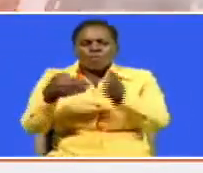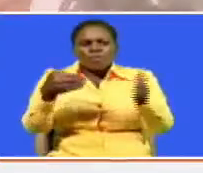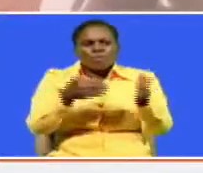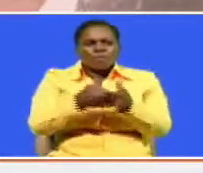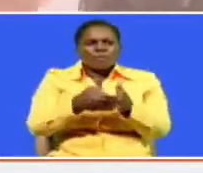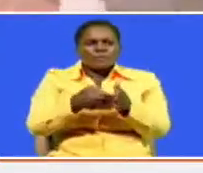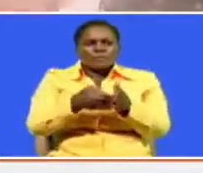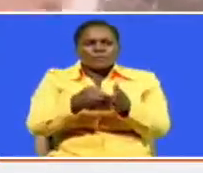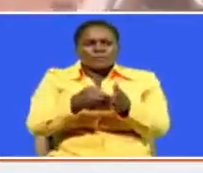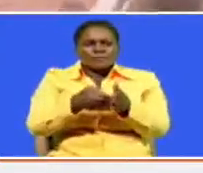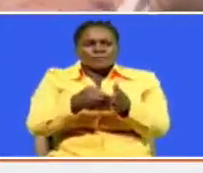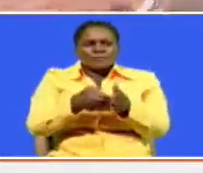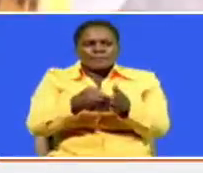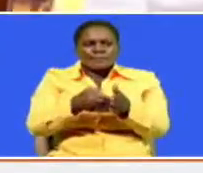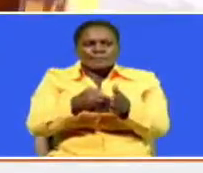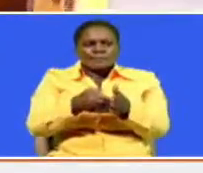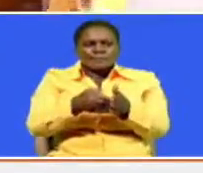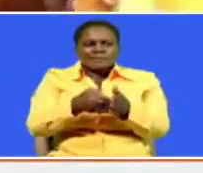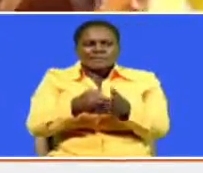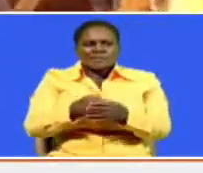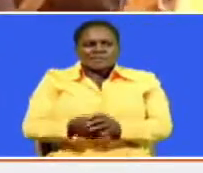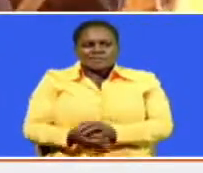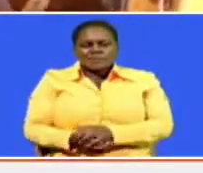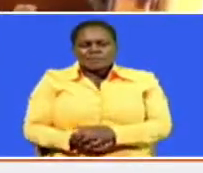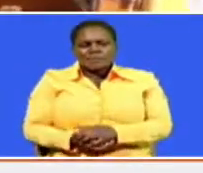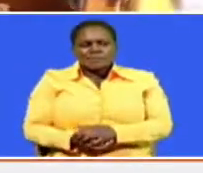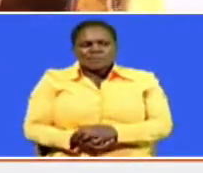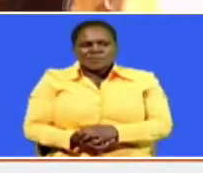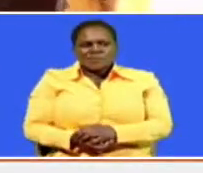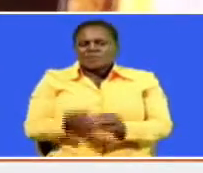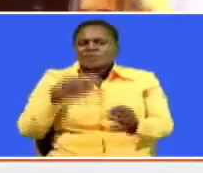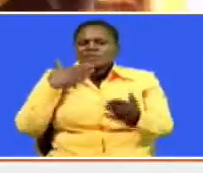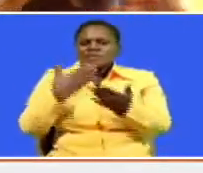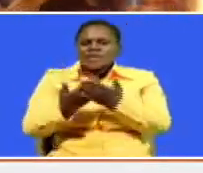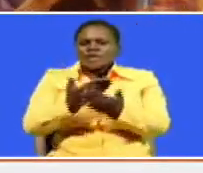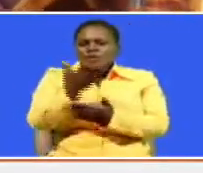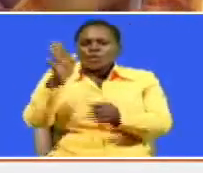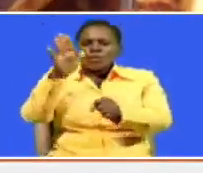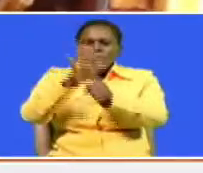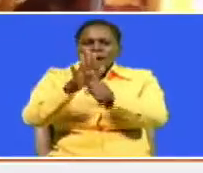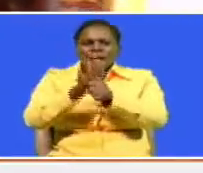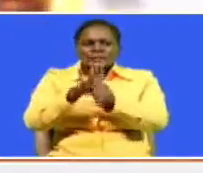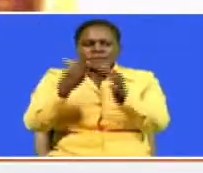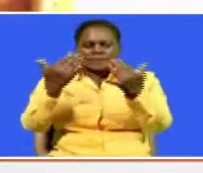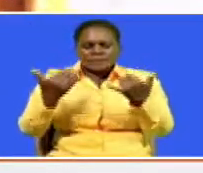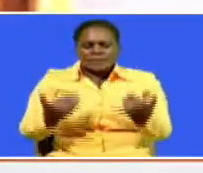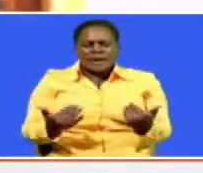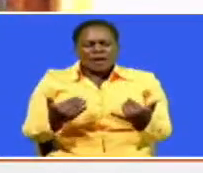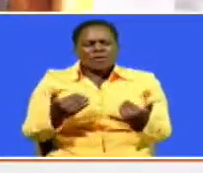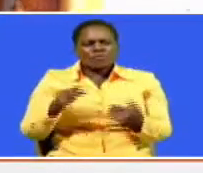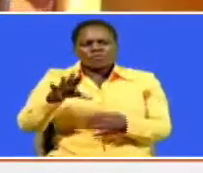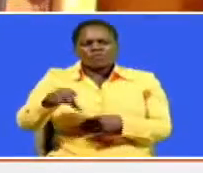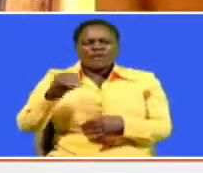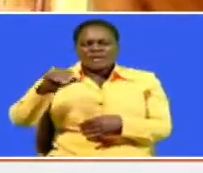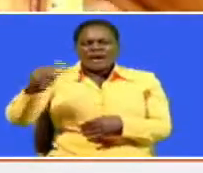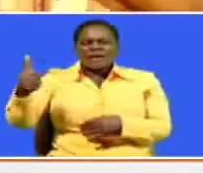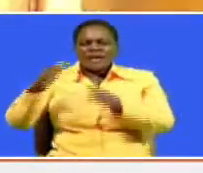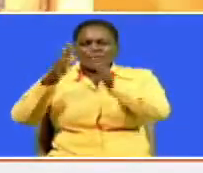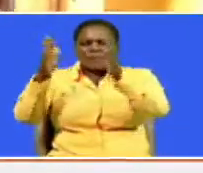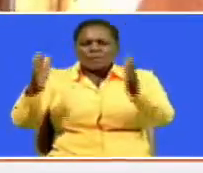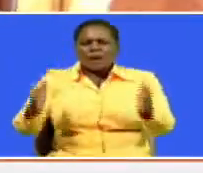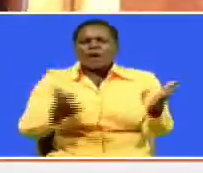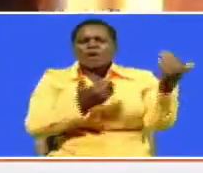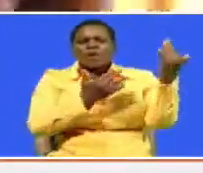na wanatusupport na sukari ya kuweza kulisha nyuki. Kwa hivyo tunawashukuru sana kwa sababu sasa hata tukipata mizinga mingine